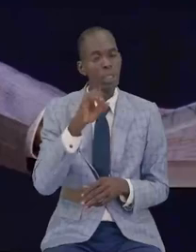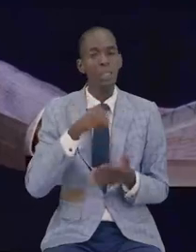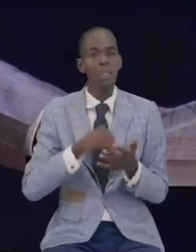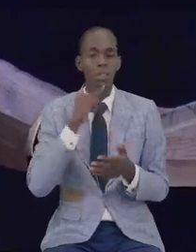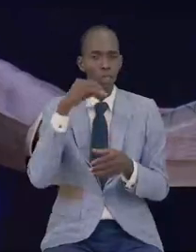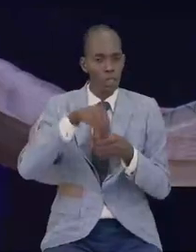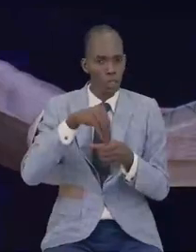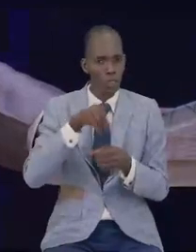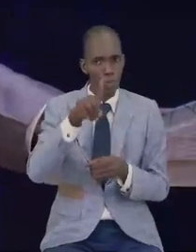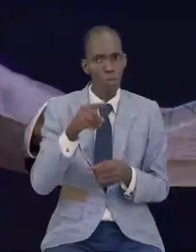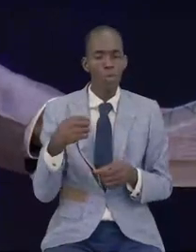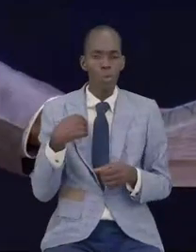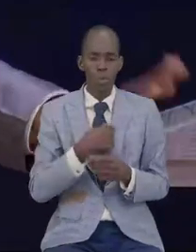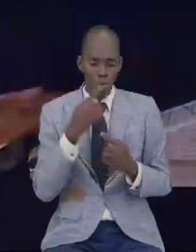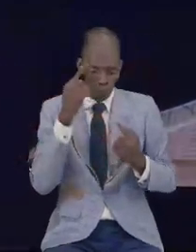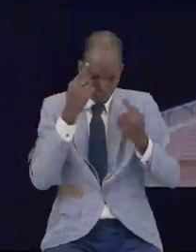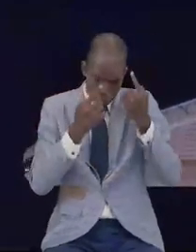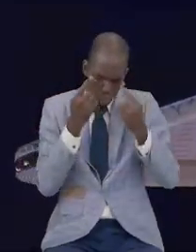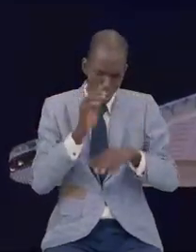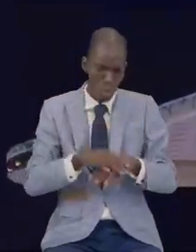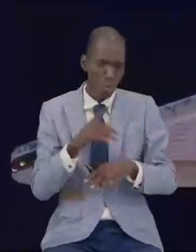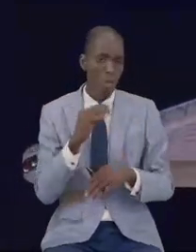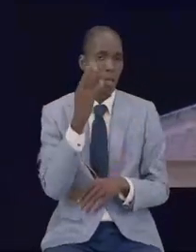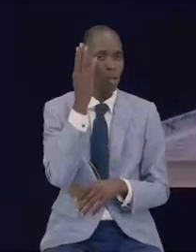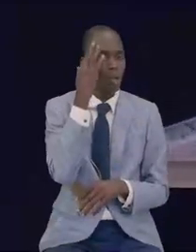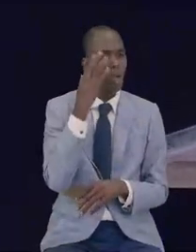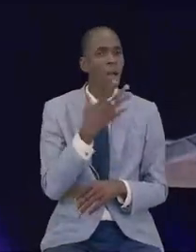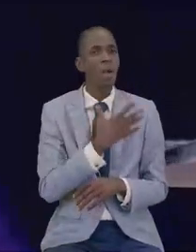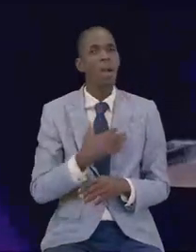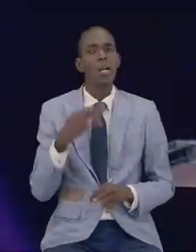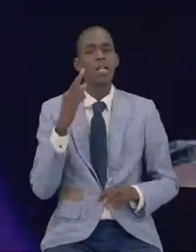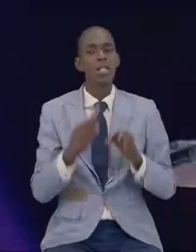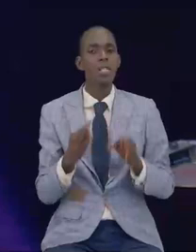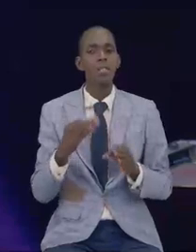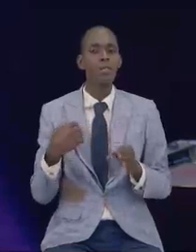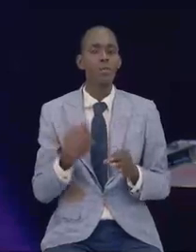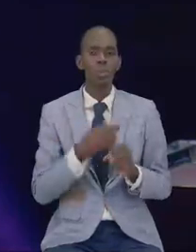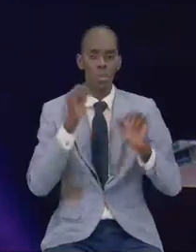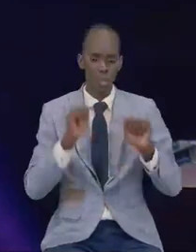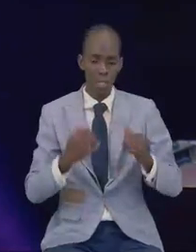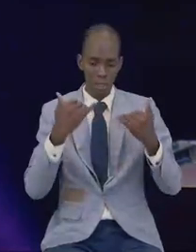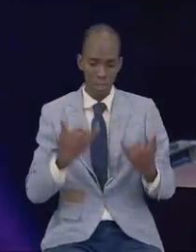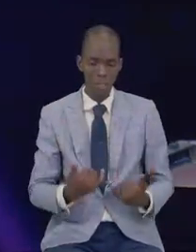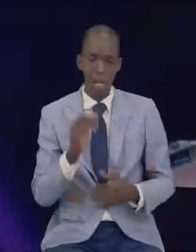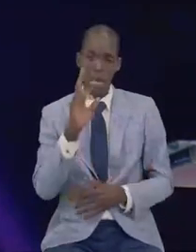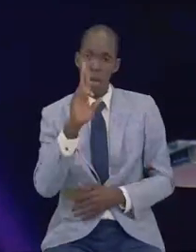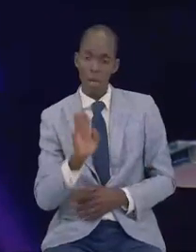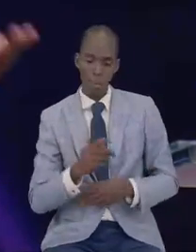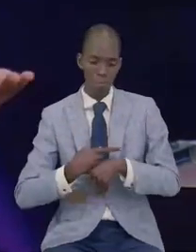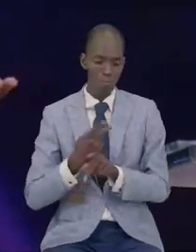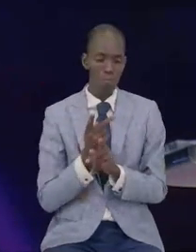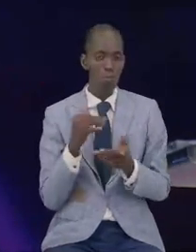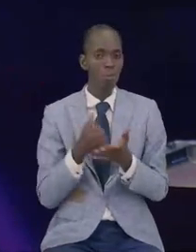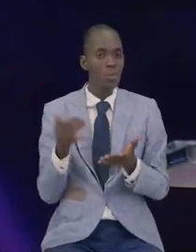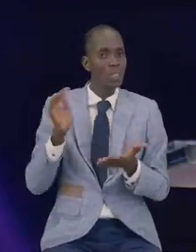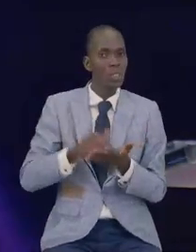emmagasiné en nous. On médite sur cette connaissance. Mais si on peut reproduire cela, on va le reproduire.